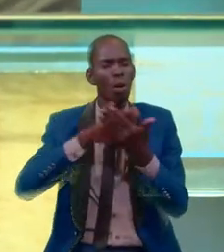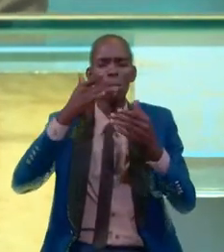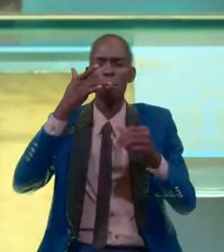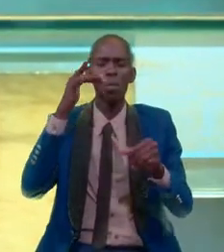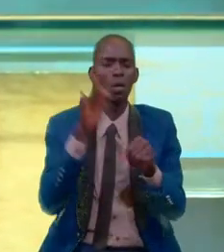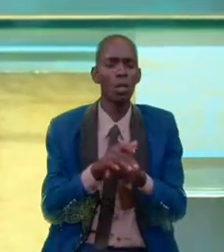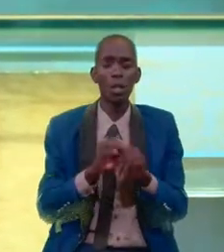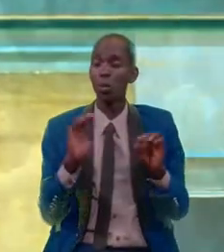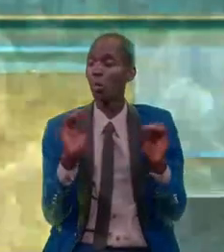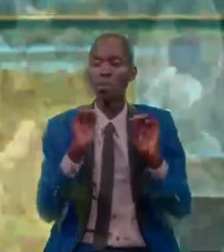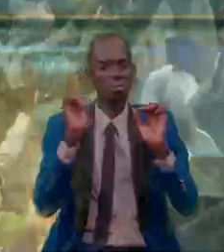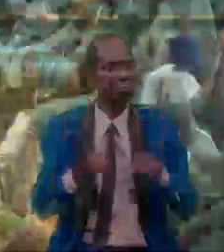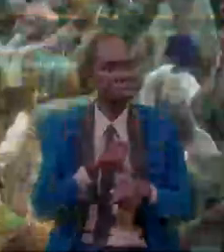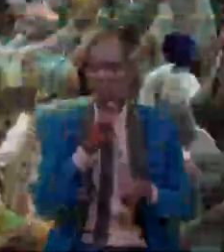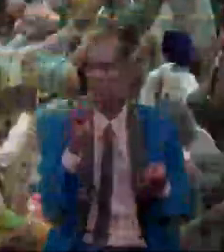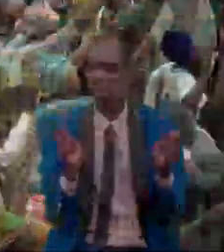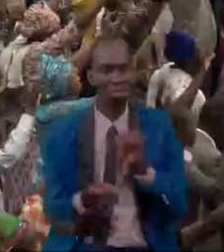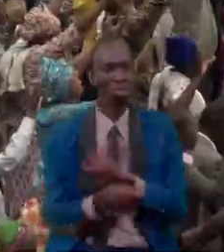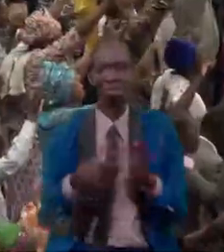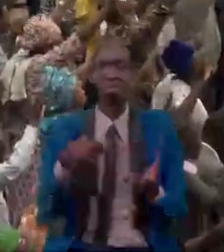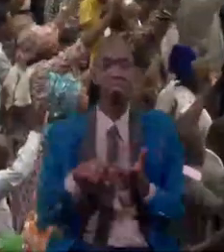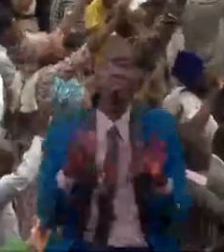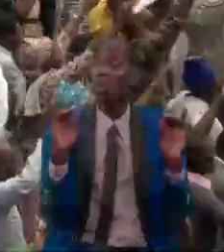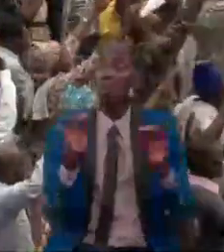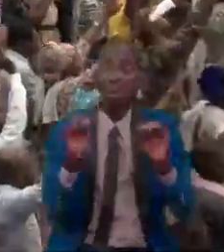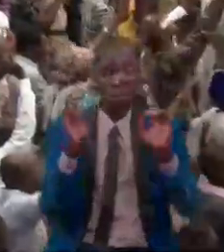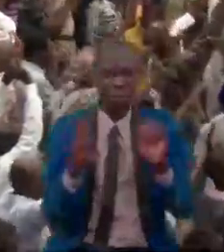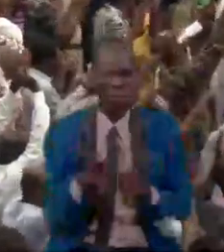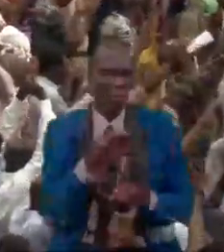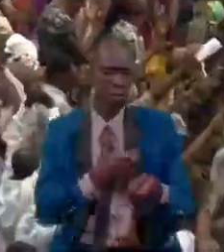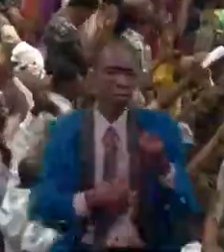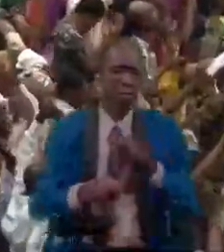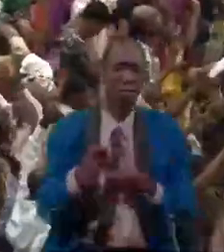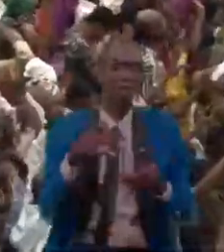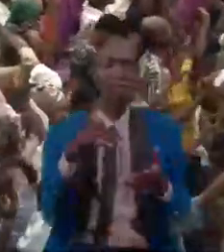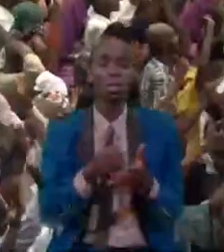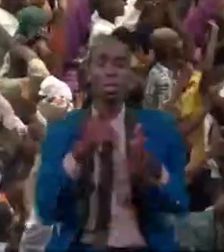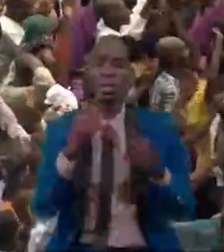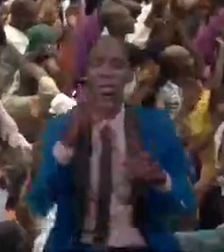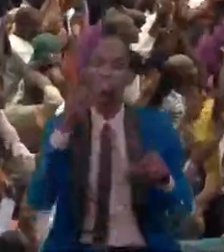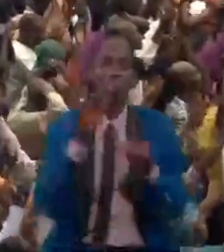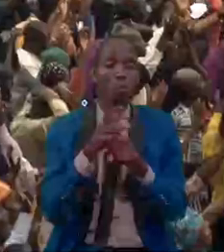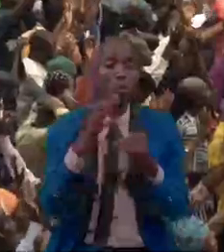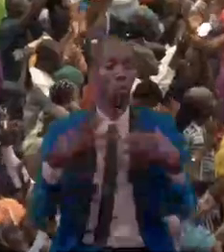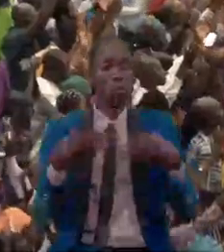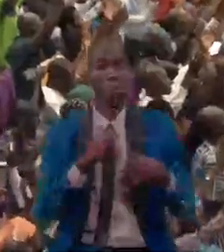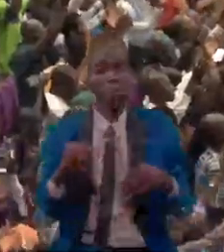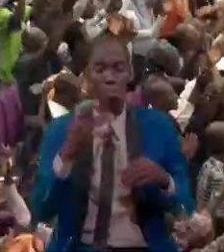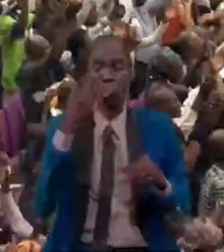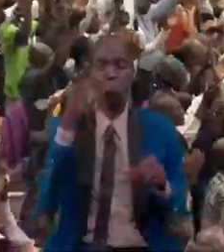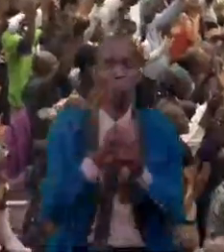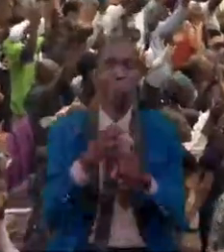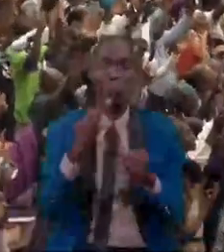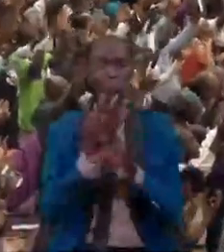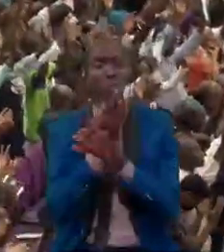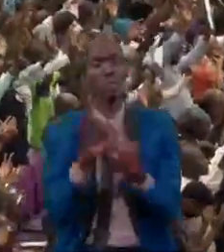sainte promesse. Rien ne peut la changer. Rien ne peut la révoquer. La promesse de guérison.